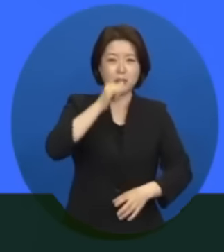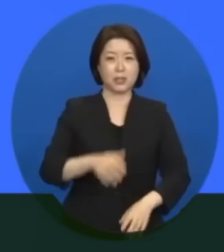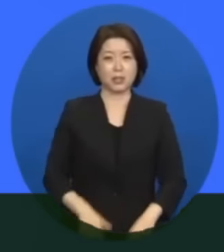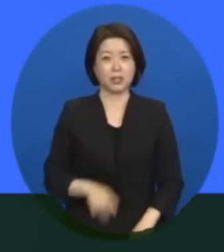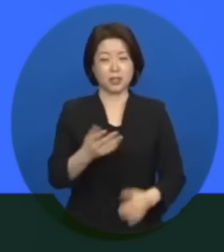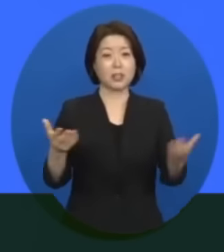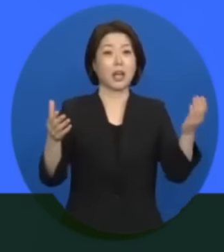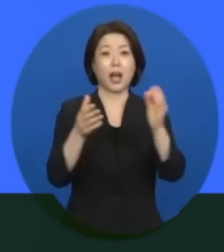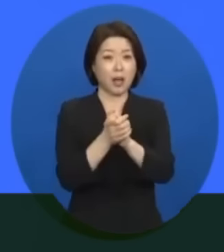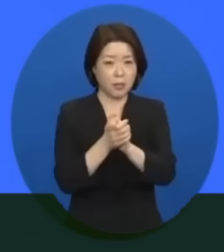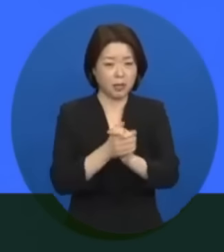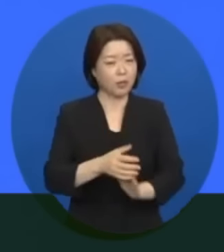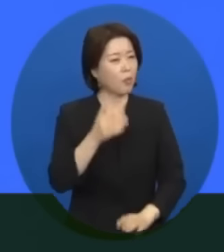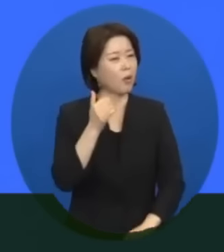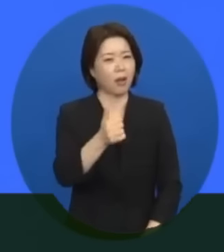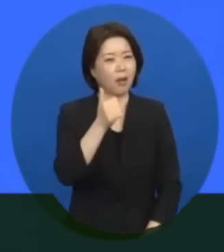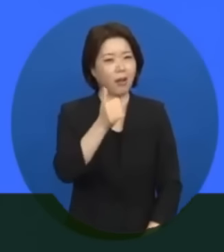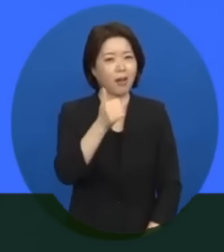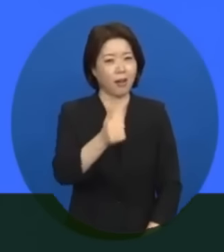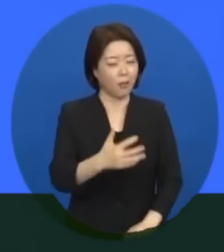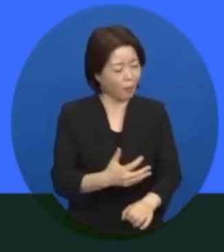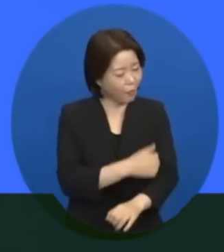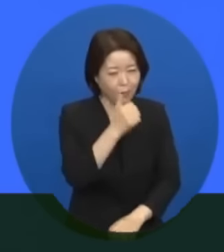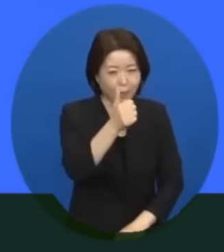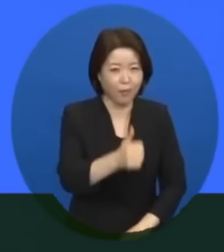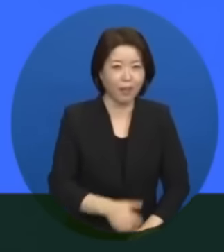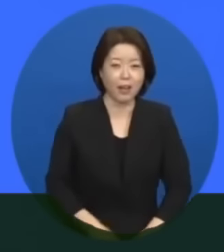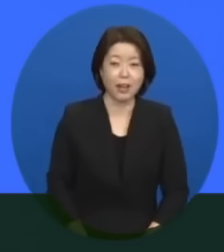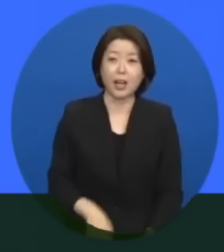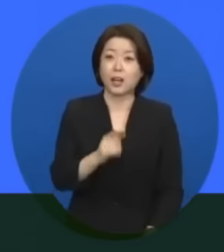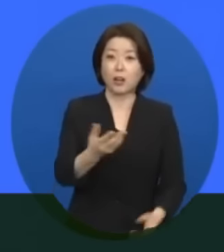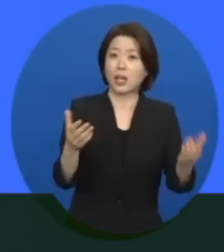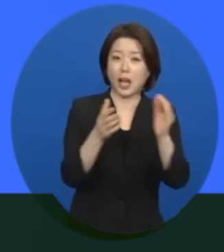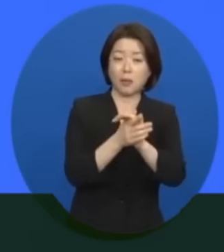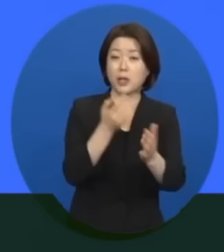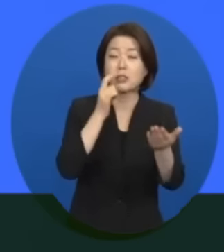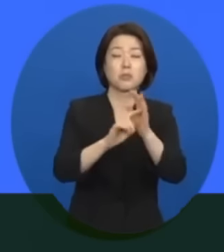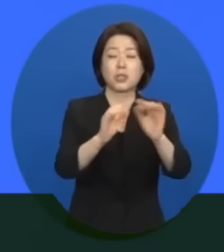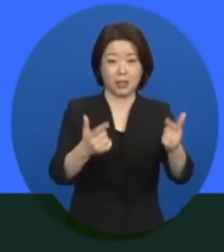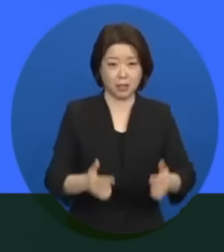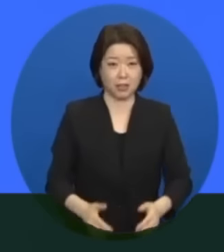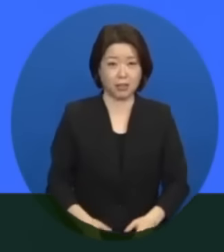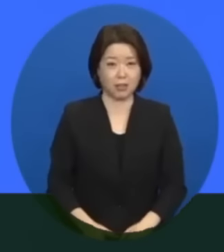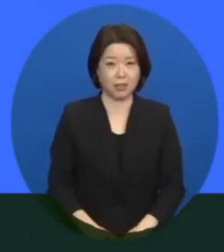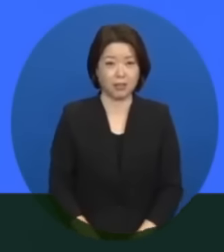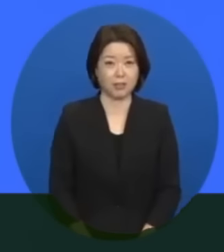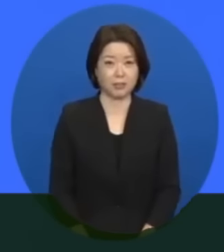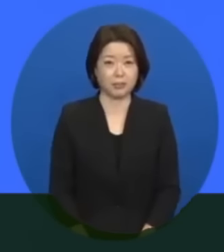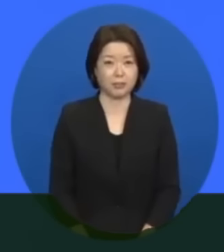하시면 대단하신 겁니다 정말 엄청난 거예요 거기에 아민 하기 쉽지 않거든요 사실